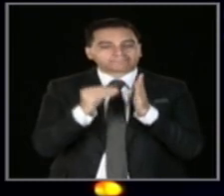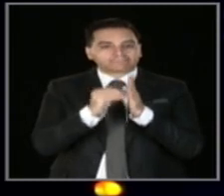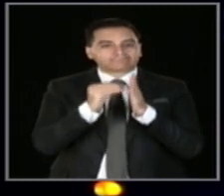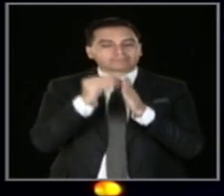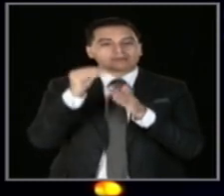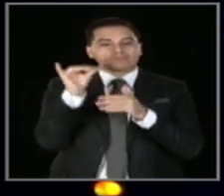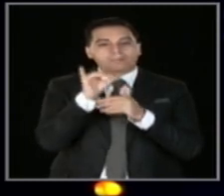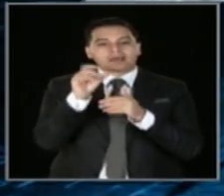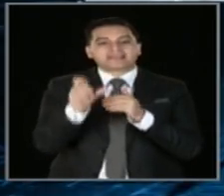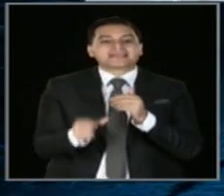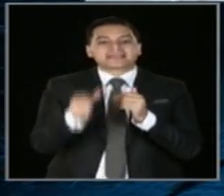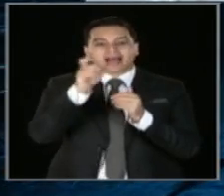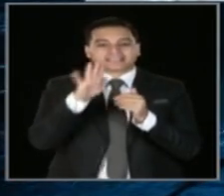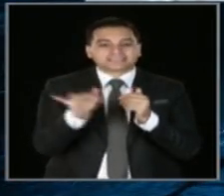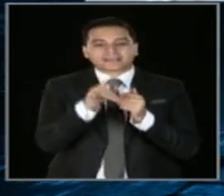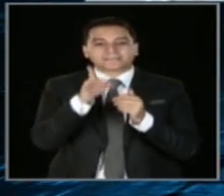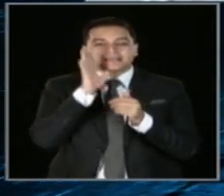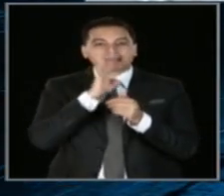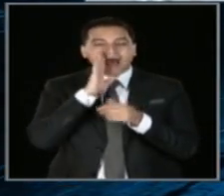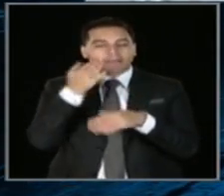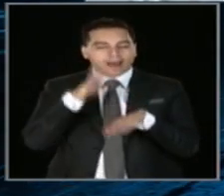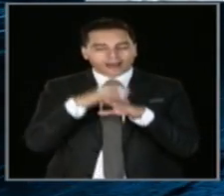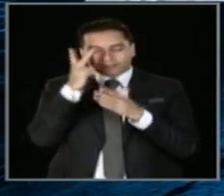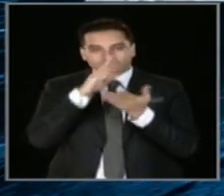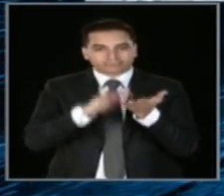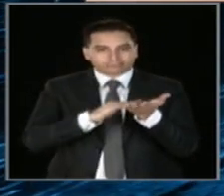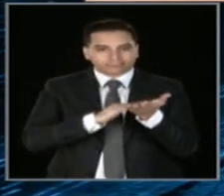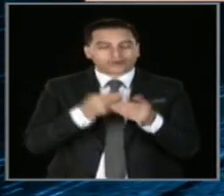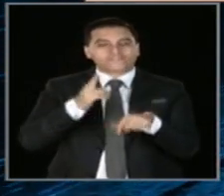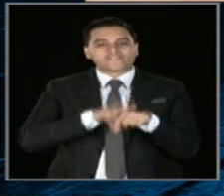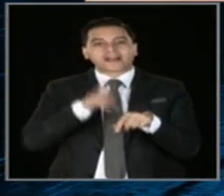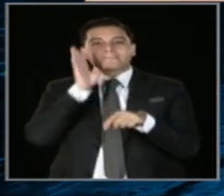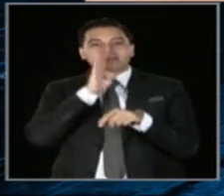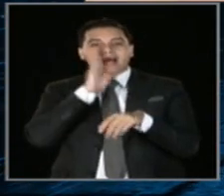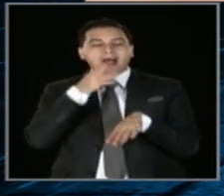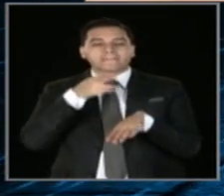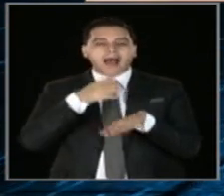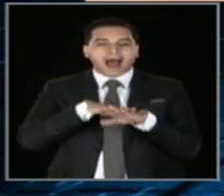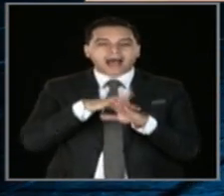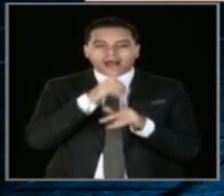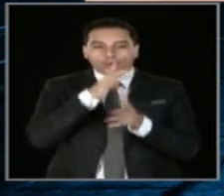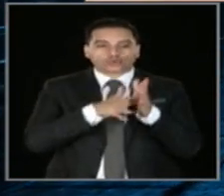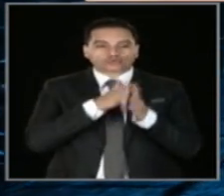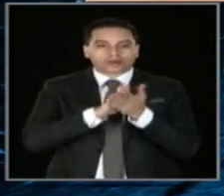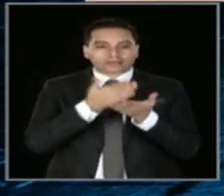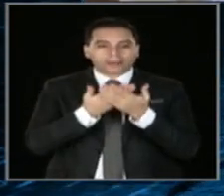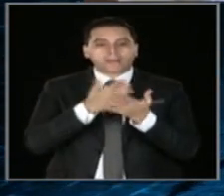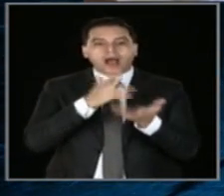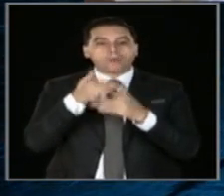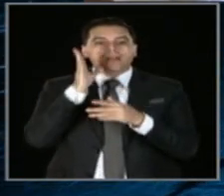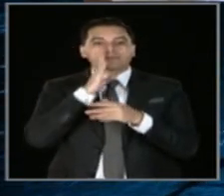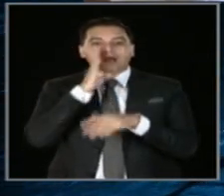بتقوله في احيانا اللي بيتعلم بطريقه البرايل، اللي بيتعلم بطريقه ترجمه الاشاره، او اللي بيتعلم بطريقه